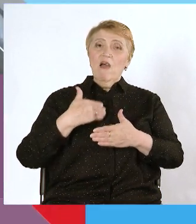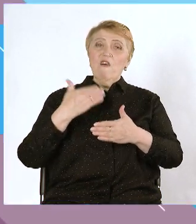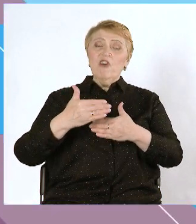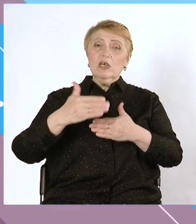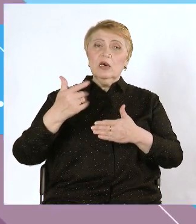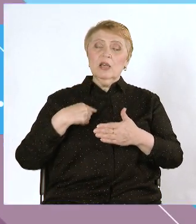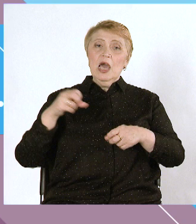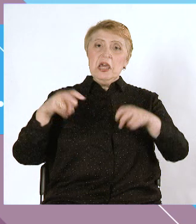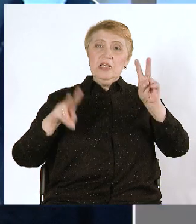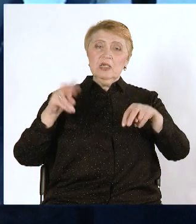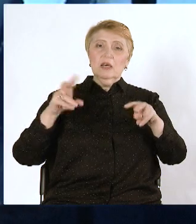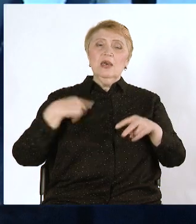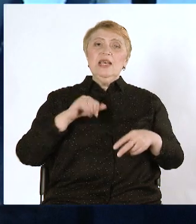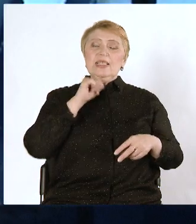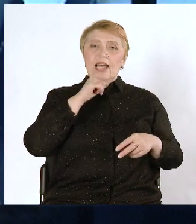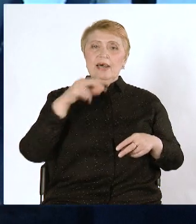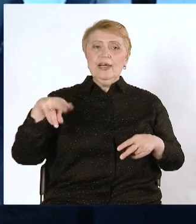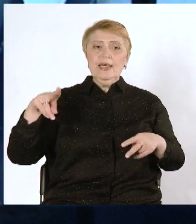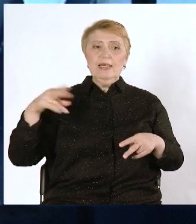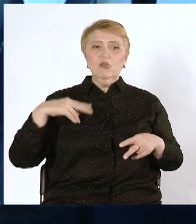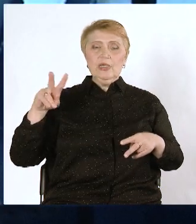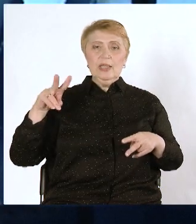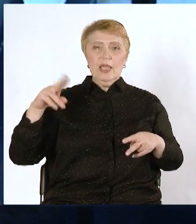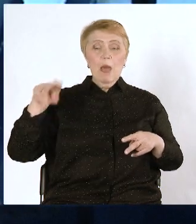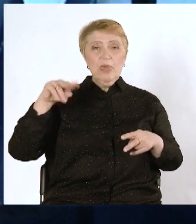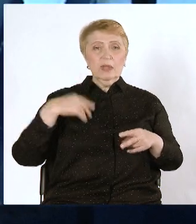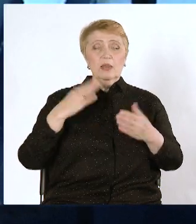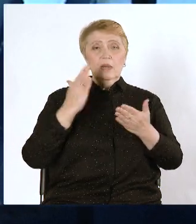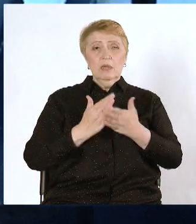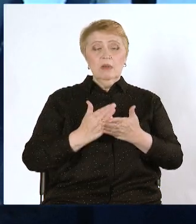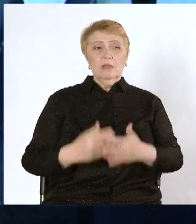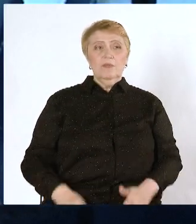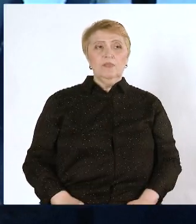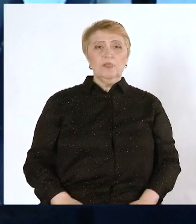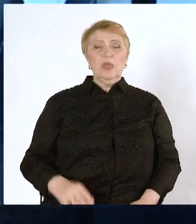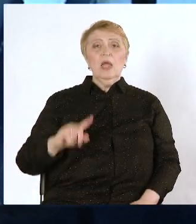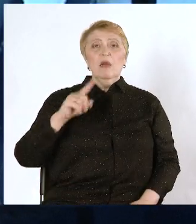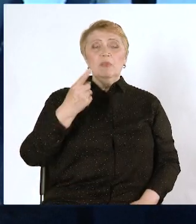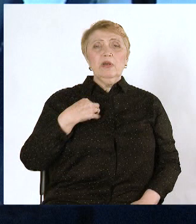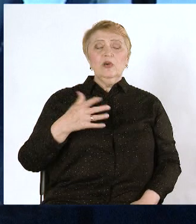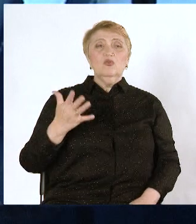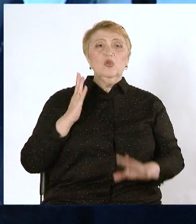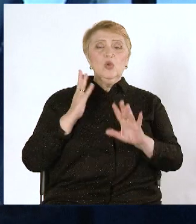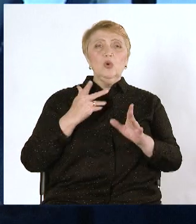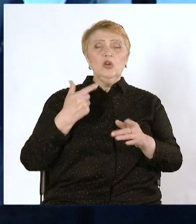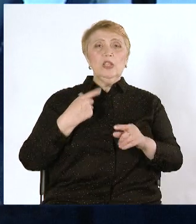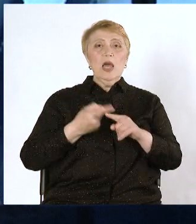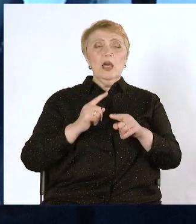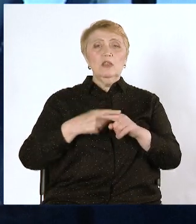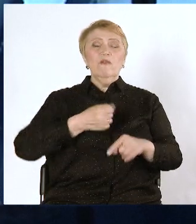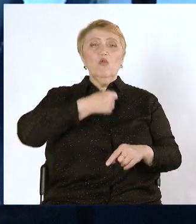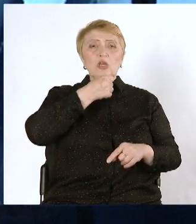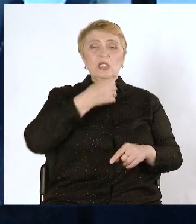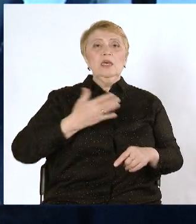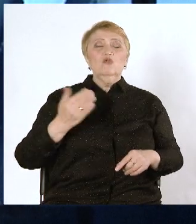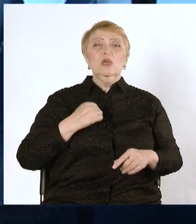сахарного диабета их можно пересчитать по пальцам в первую очередь это возраст возраст старше 45 лет